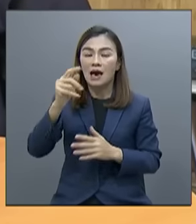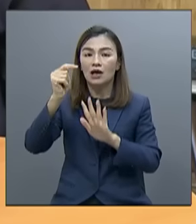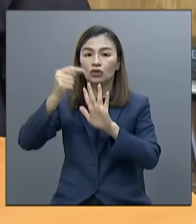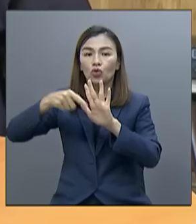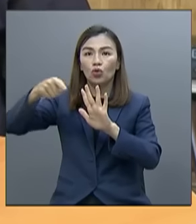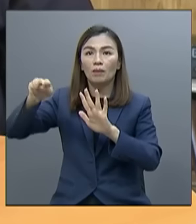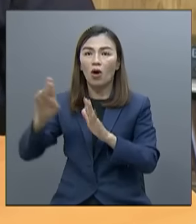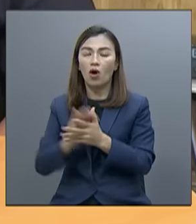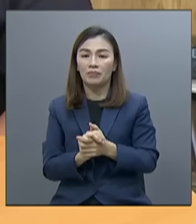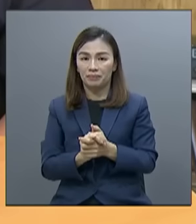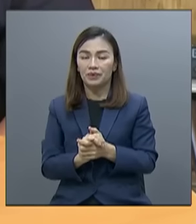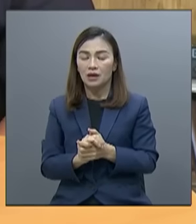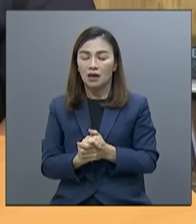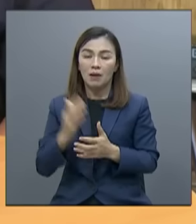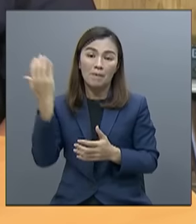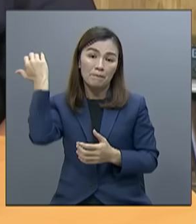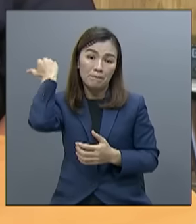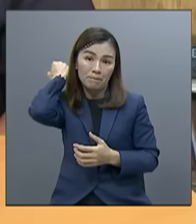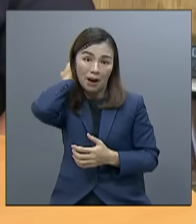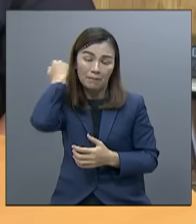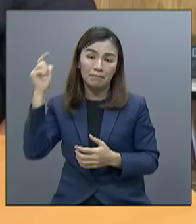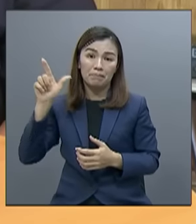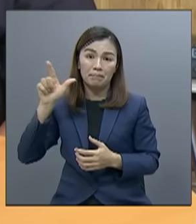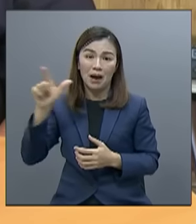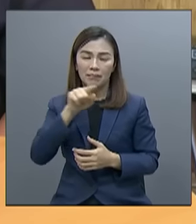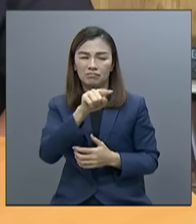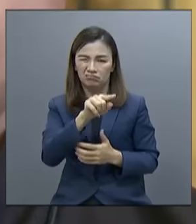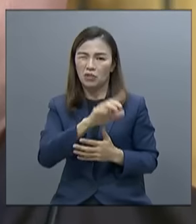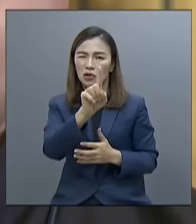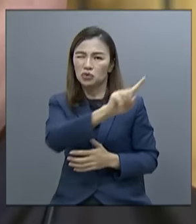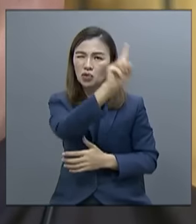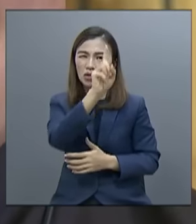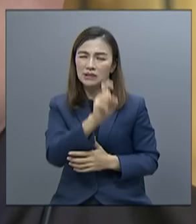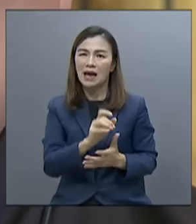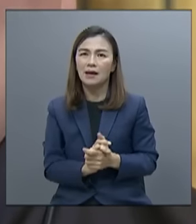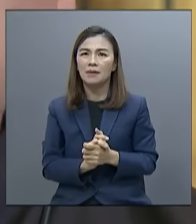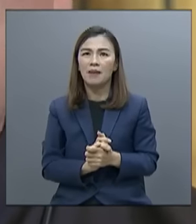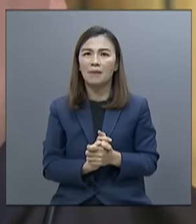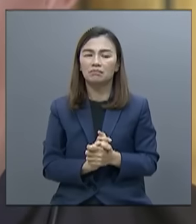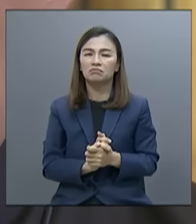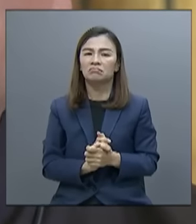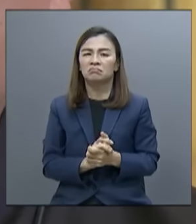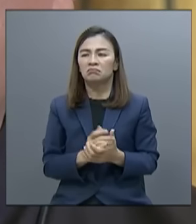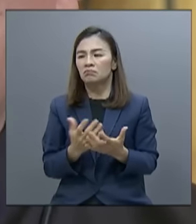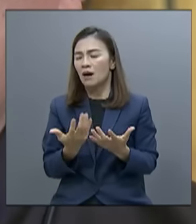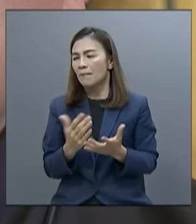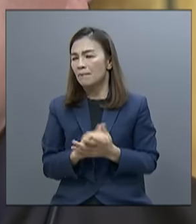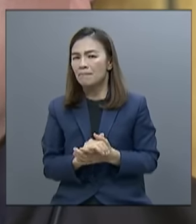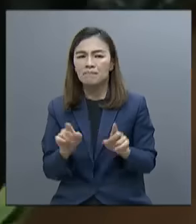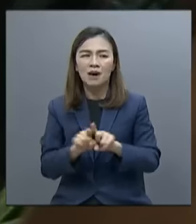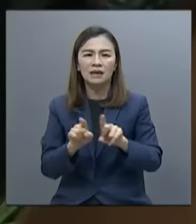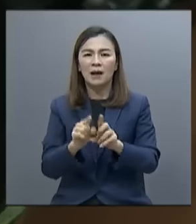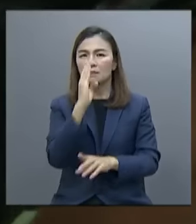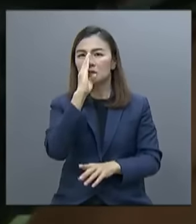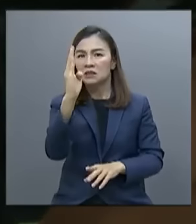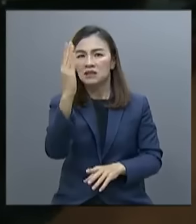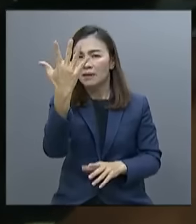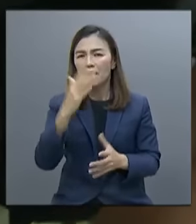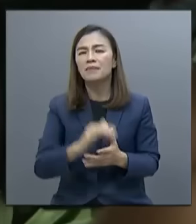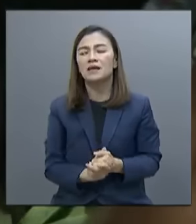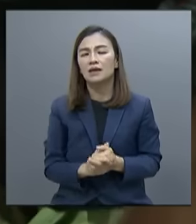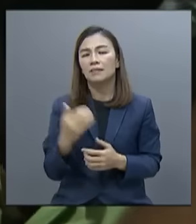ารโดยเฉพาะเรื่องจริยธรรมไม่ซื่อสัตย์สุจริตอันนี้เป็นเรื่องที่ต้องระวังคุณจตุพรเนี่ยมองย้อนไปตั้